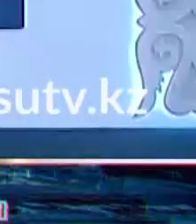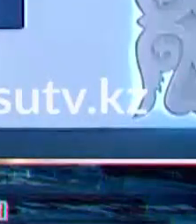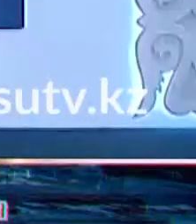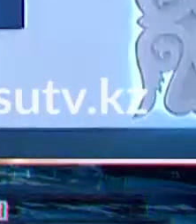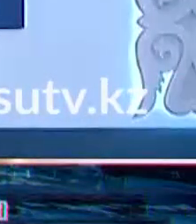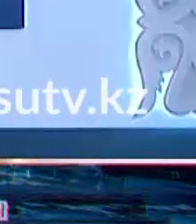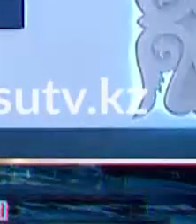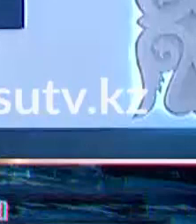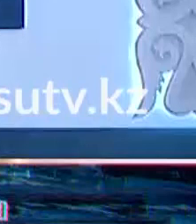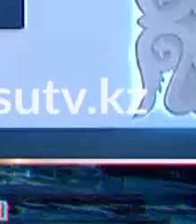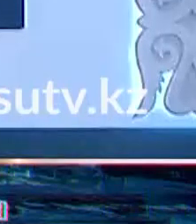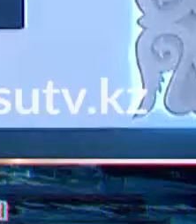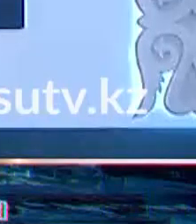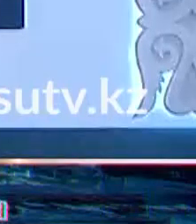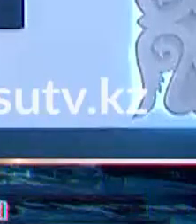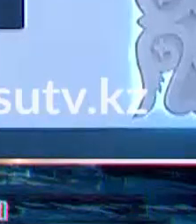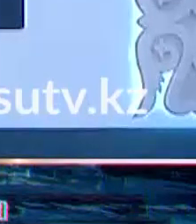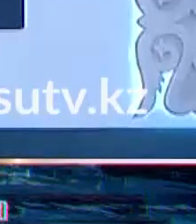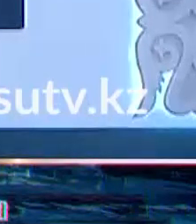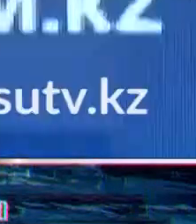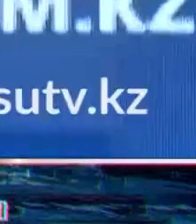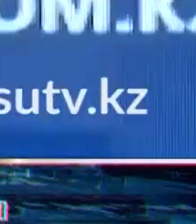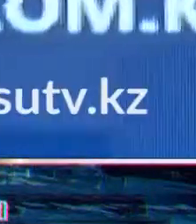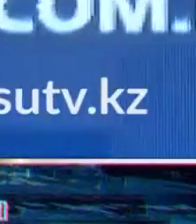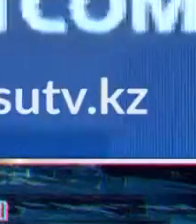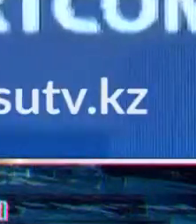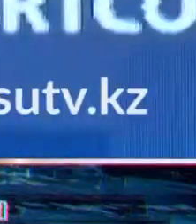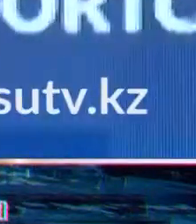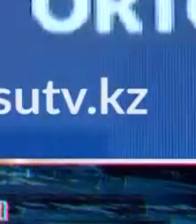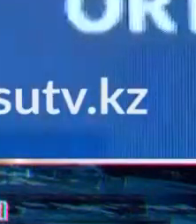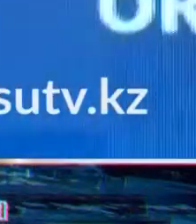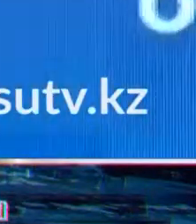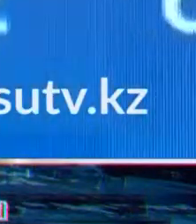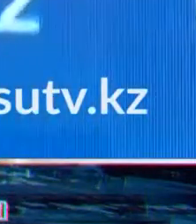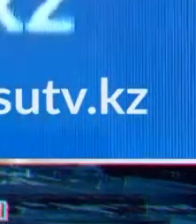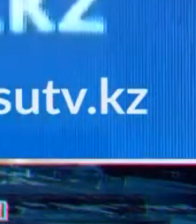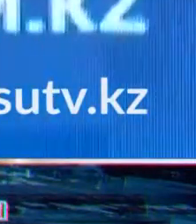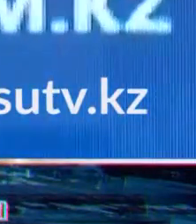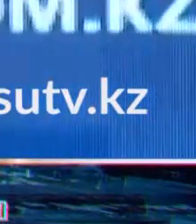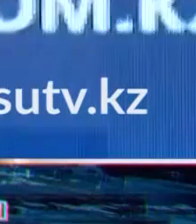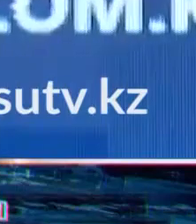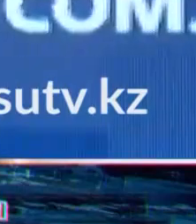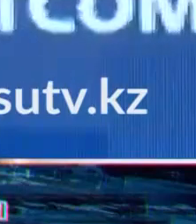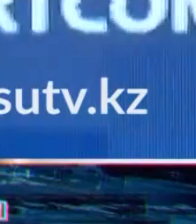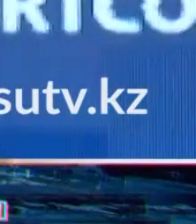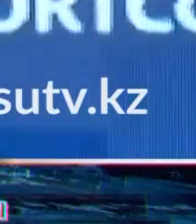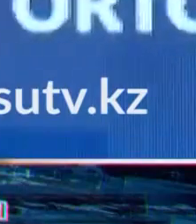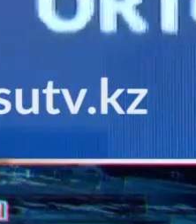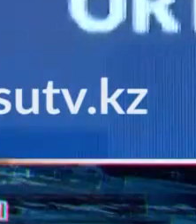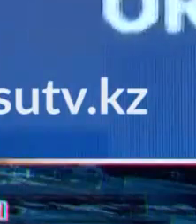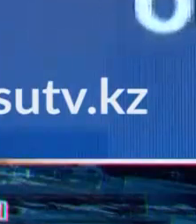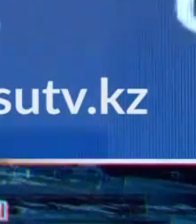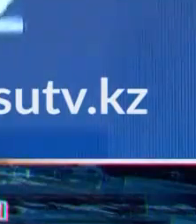Коронавирус без боя не сдается. Министр здравоохранения Алексей Цой считает, что рост распространения коронавируса происходит